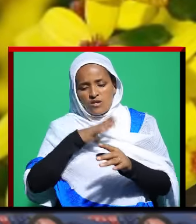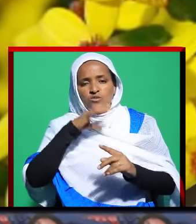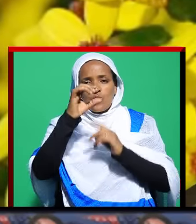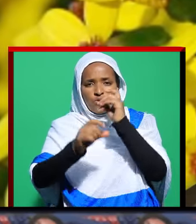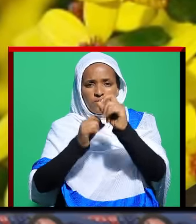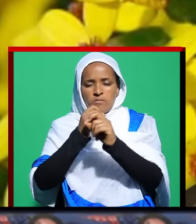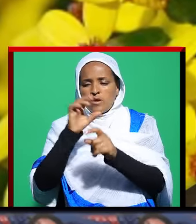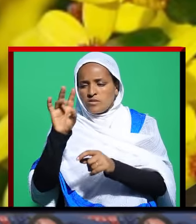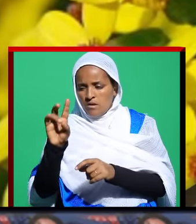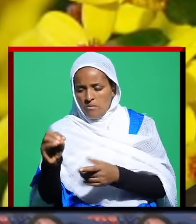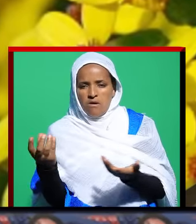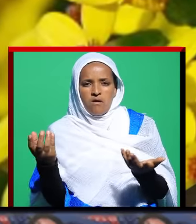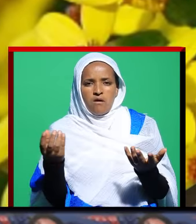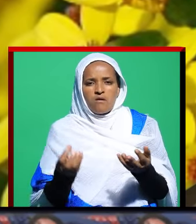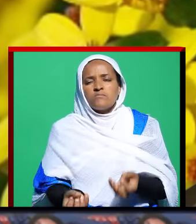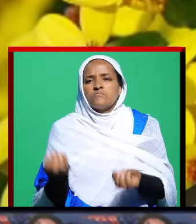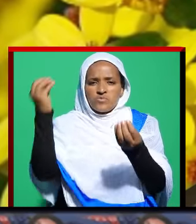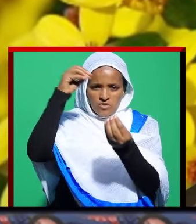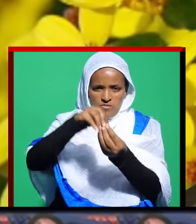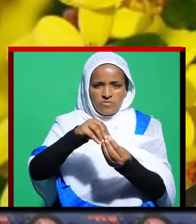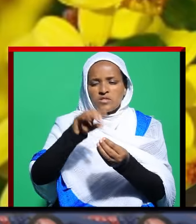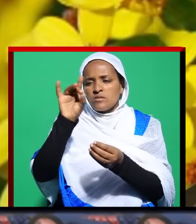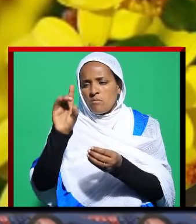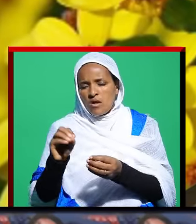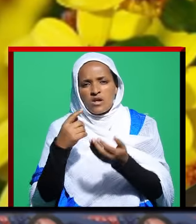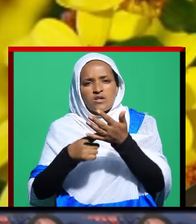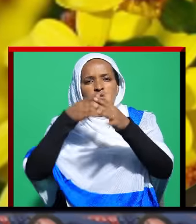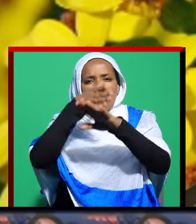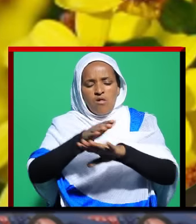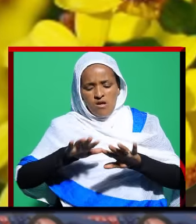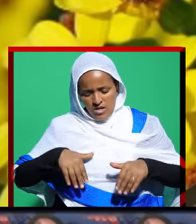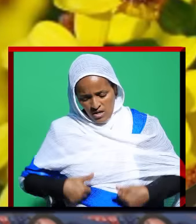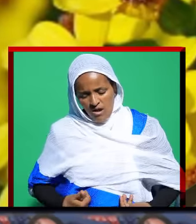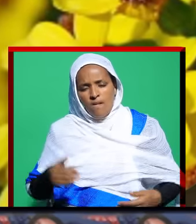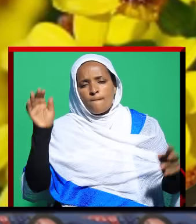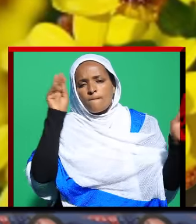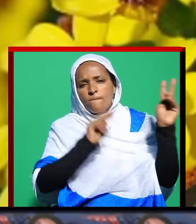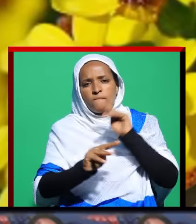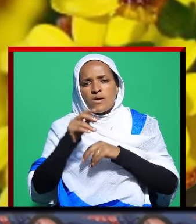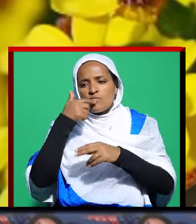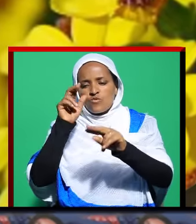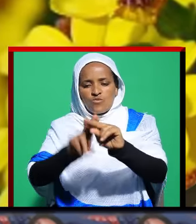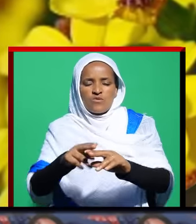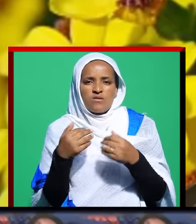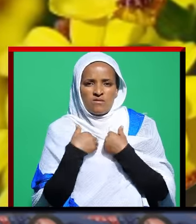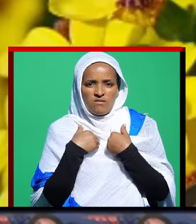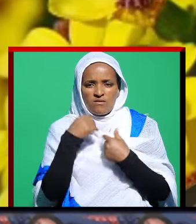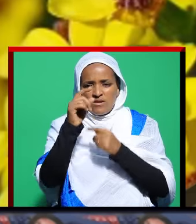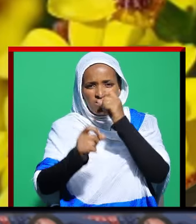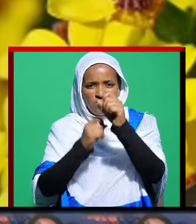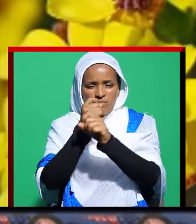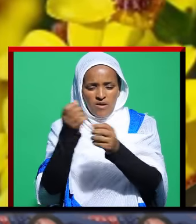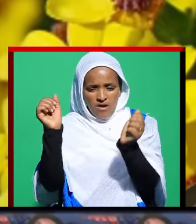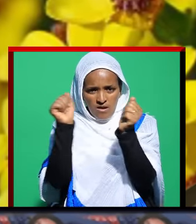ዕድሜ 70 ቢበዛ 80 ነው፣ ከዛ በኋላ ድካም፣ ህማም፣ መከራ ነው ብሎ ያስቀምጠዋል። ከዕድሜ